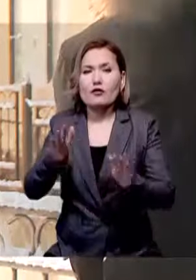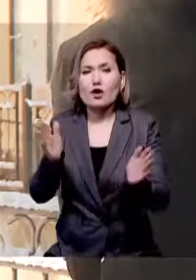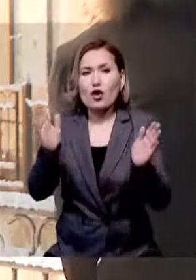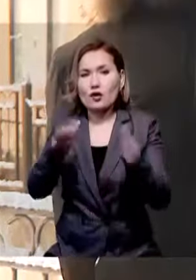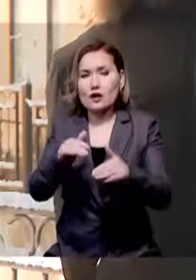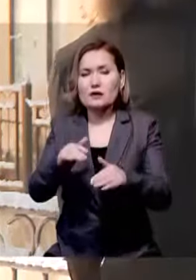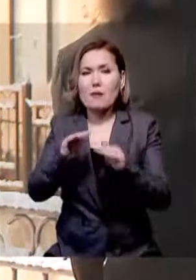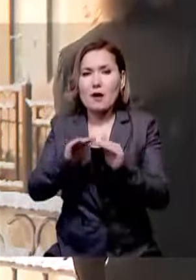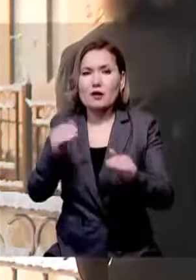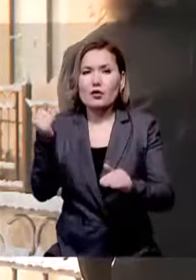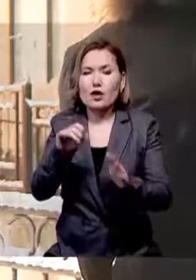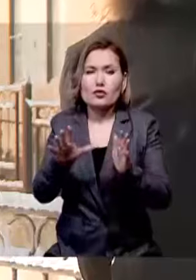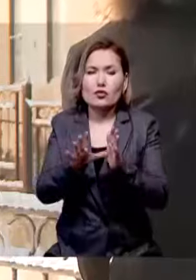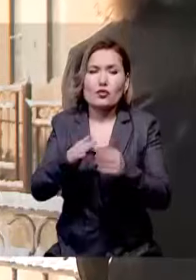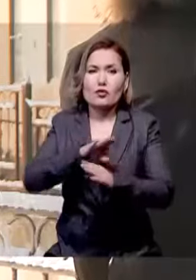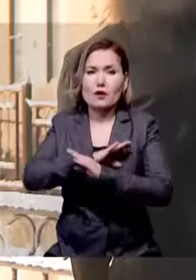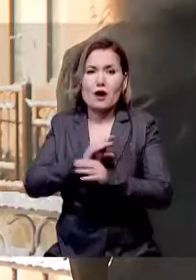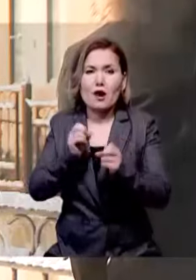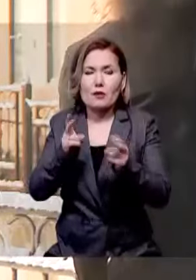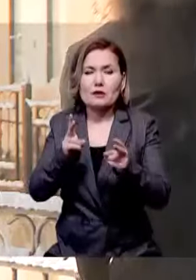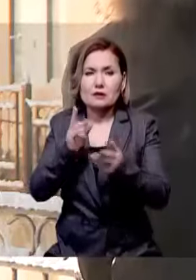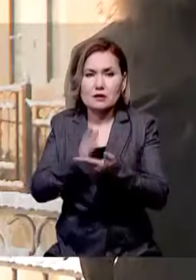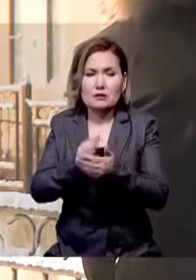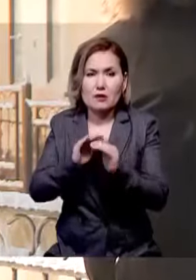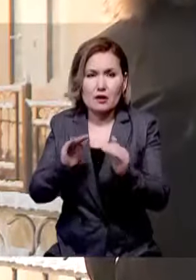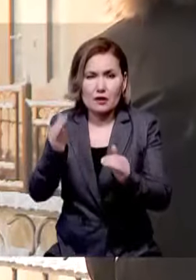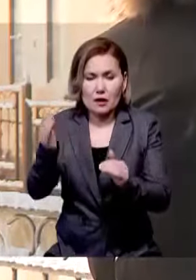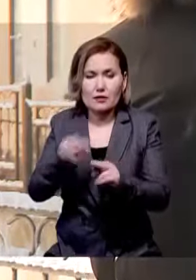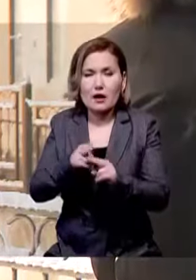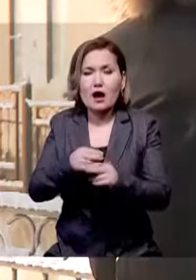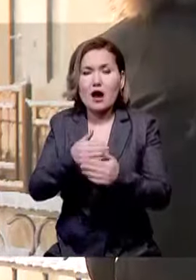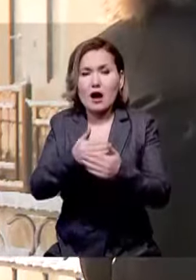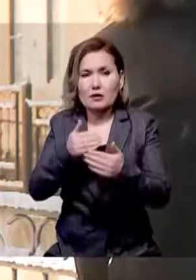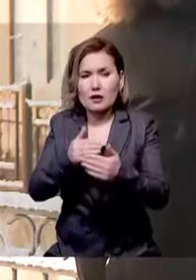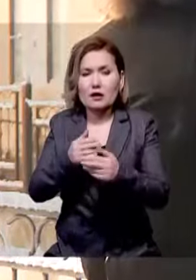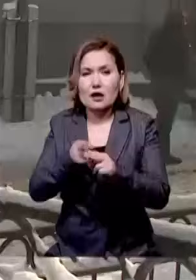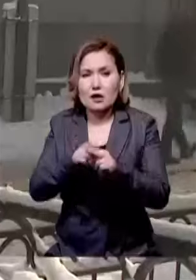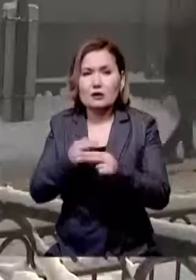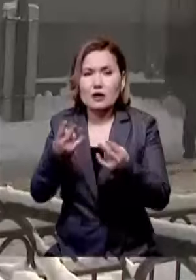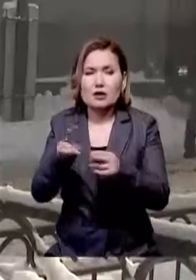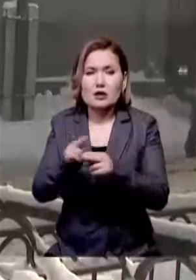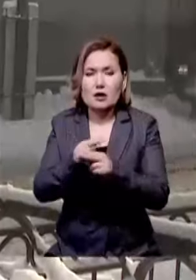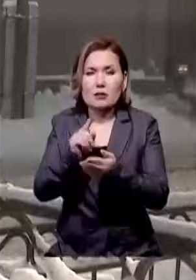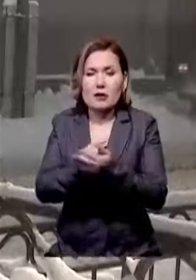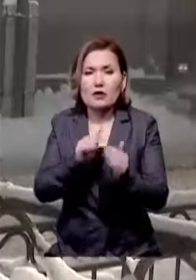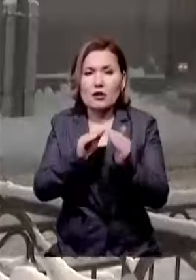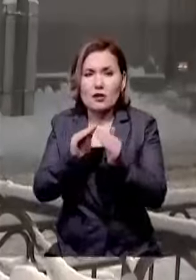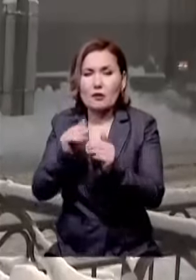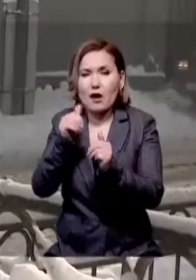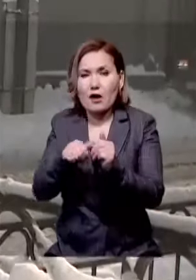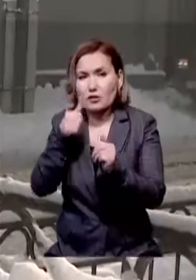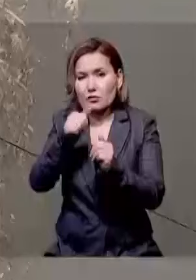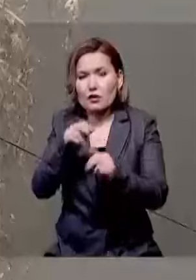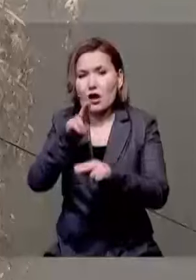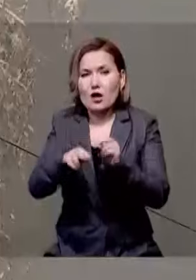жүреді. Тоғыр бөлтіруі де мүмкін. Енді ол алдын-ала алып, осыны қарап жөндеу керек қой. Үйлердің саны артқан сайын тартылған